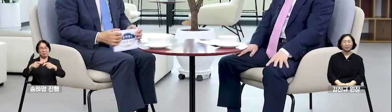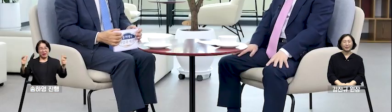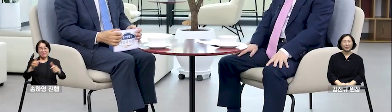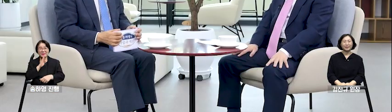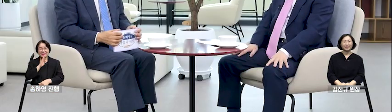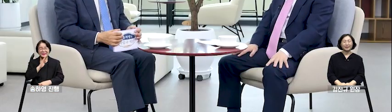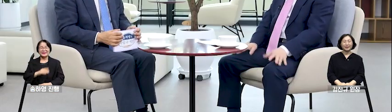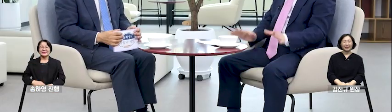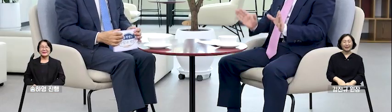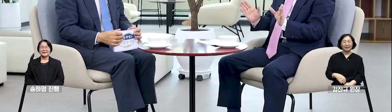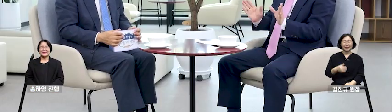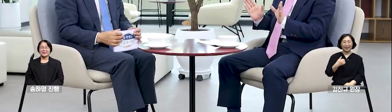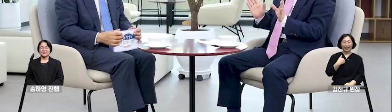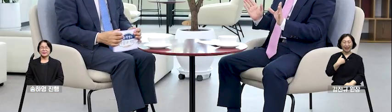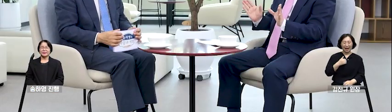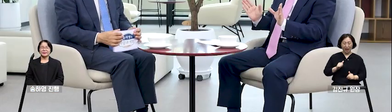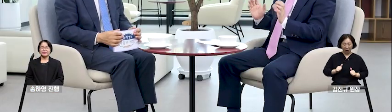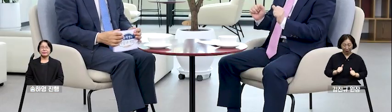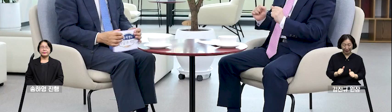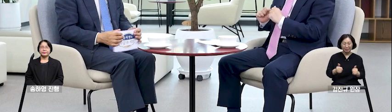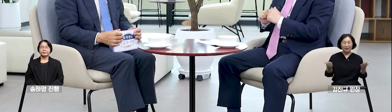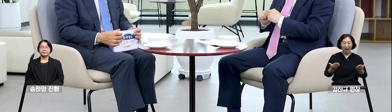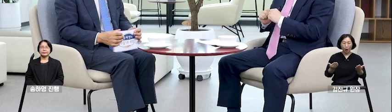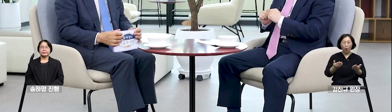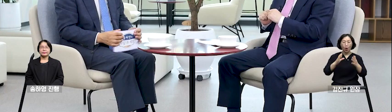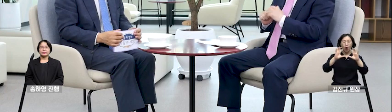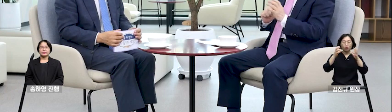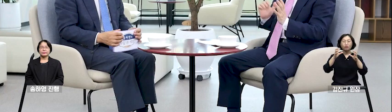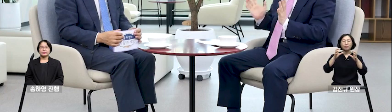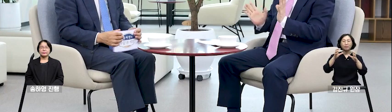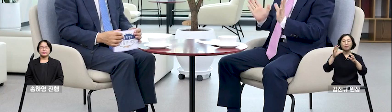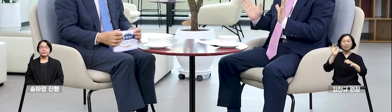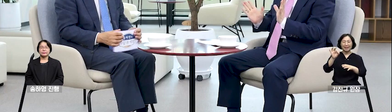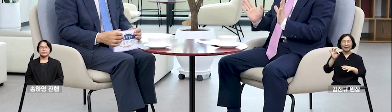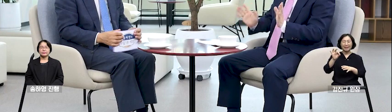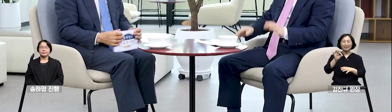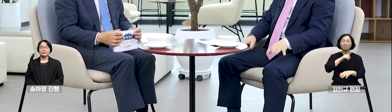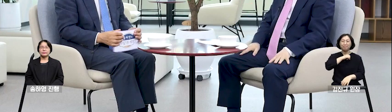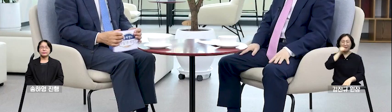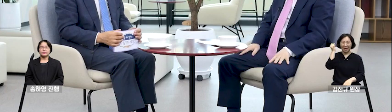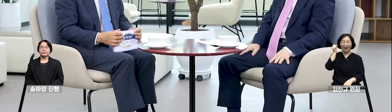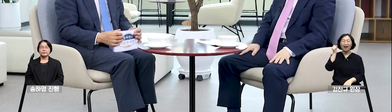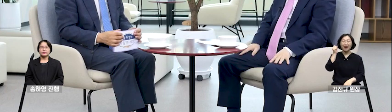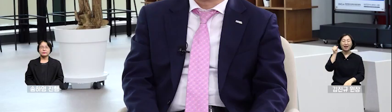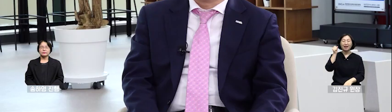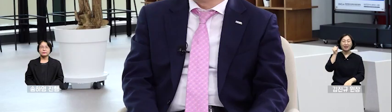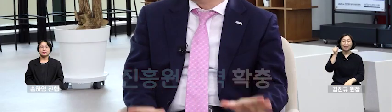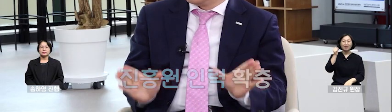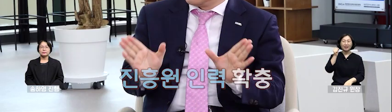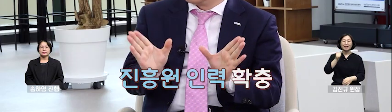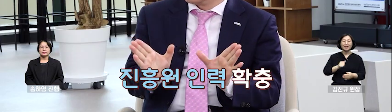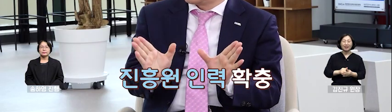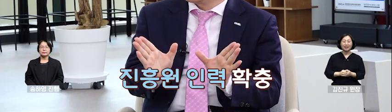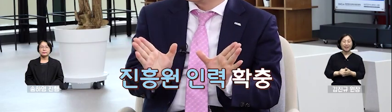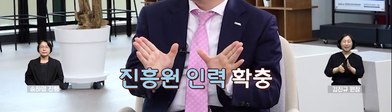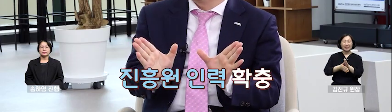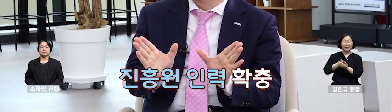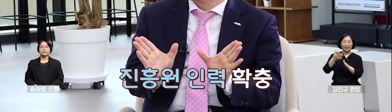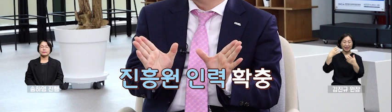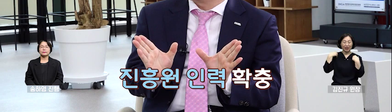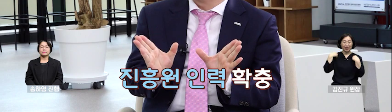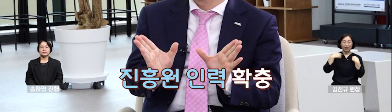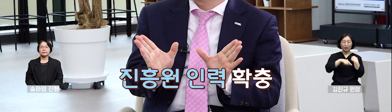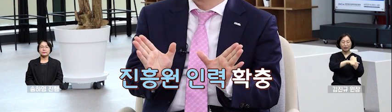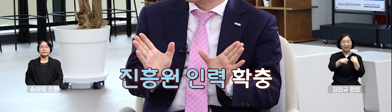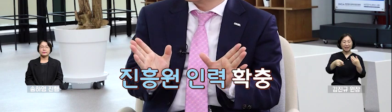저희가 아 태 물론 열심히 일하고 붓기 사업단 걸을 c 에서도 상황이 잘 아니까 저흰 원 보가 하는